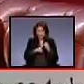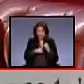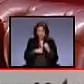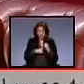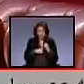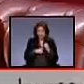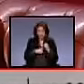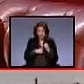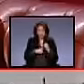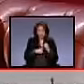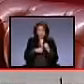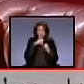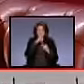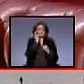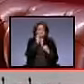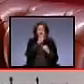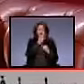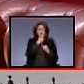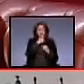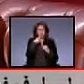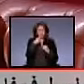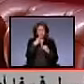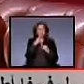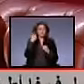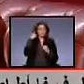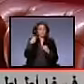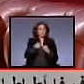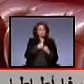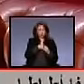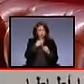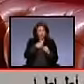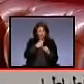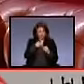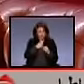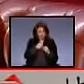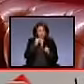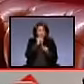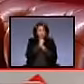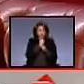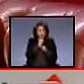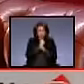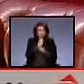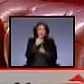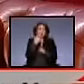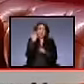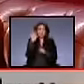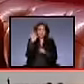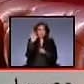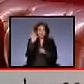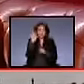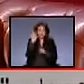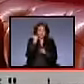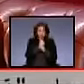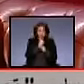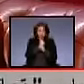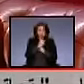بيرجع، شفت الدخله عامله ازاي، بيرجع المستشفى اللي كان بيشتغل فيها من 5 سنين، تعرض